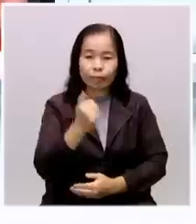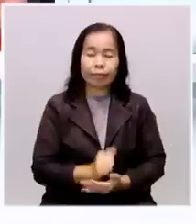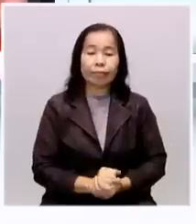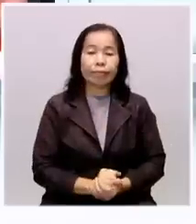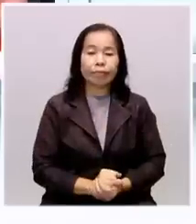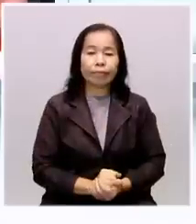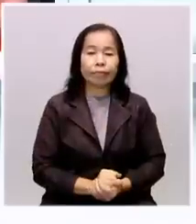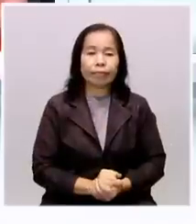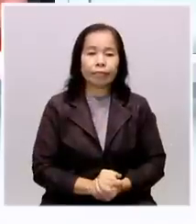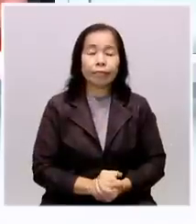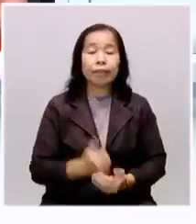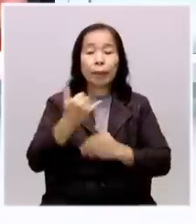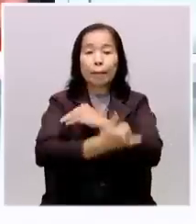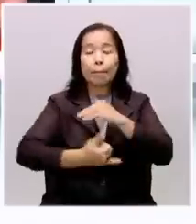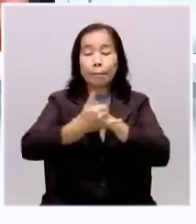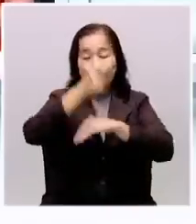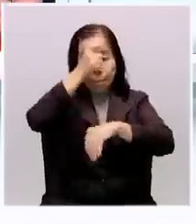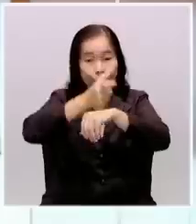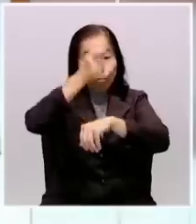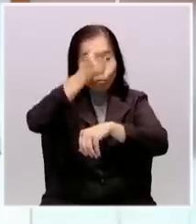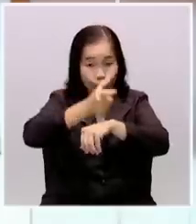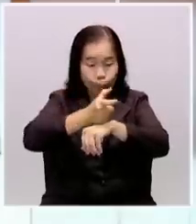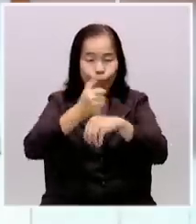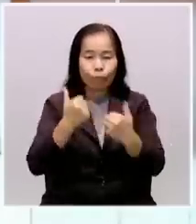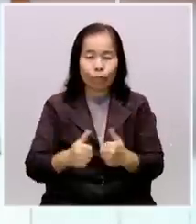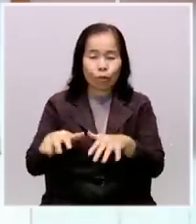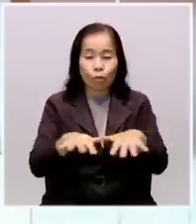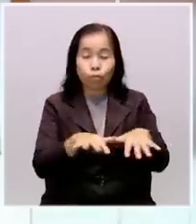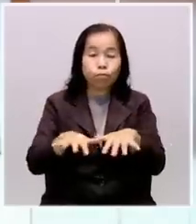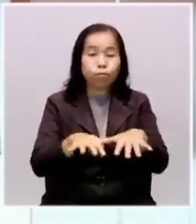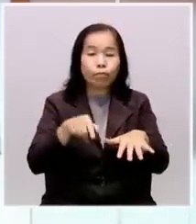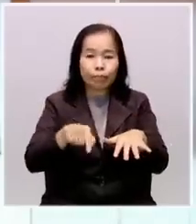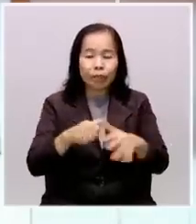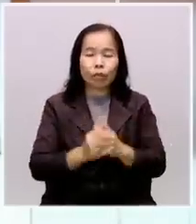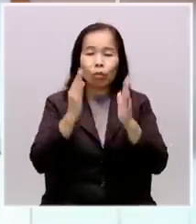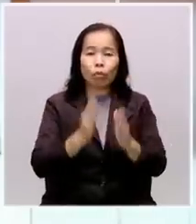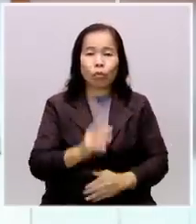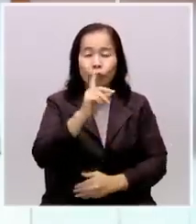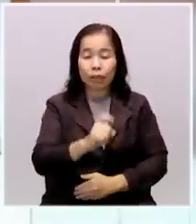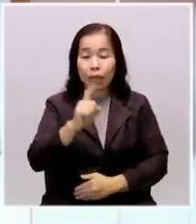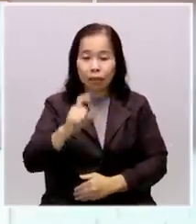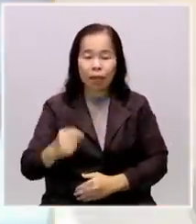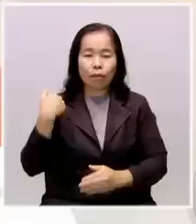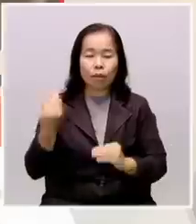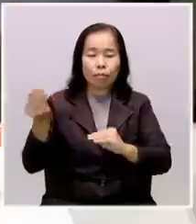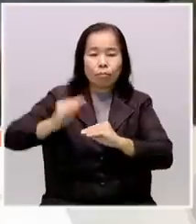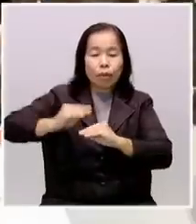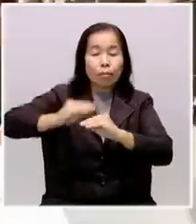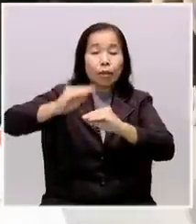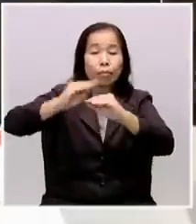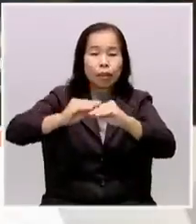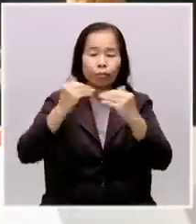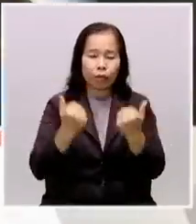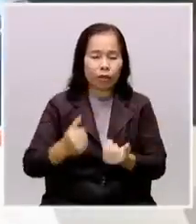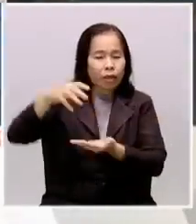ไปกันที่ซีเรียแล้วก็ตุรกีนะครับหลังจากเกิดแผ่นดินไหวครั้งใหญ่ตัวเลขผู้เสียชีวิตนั้นยังคงเพิ่มสูงขึ้นอย่างต่อเนื่องล่าสุด